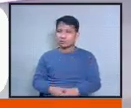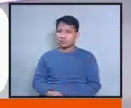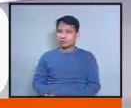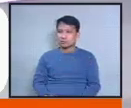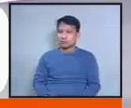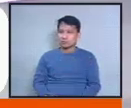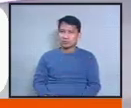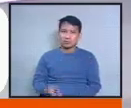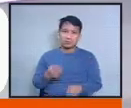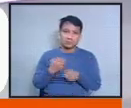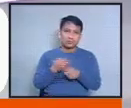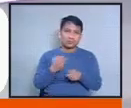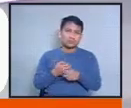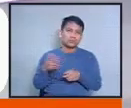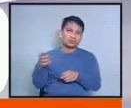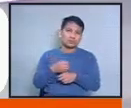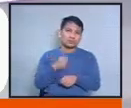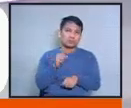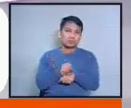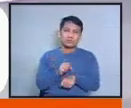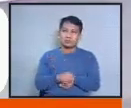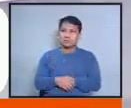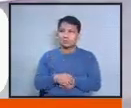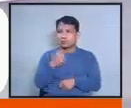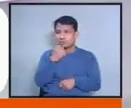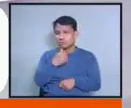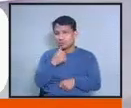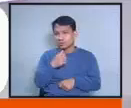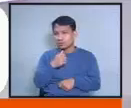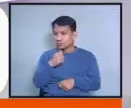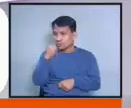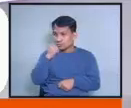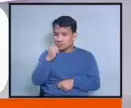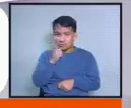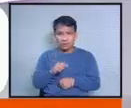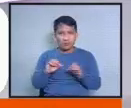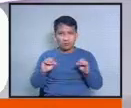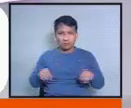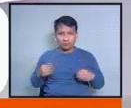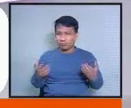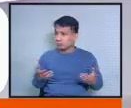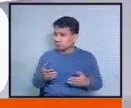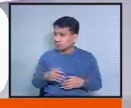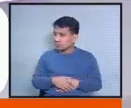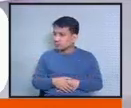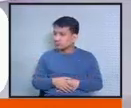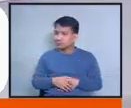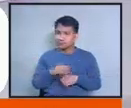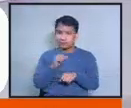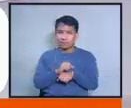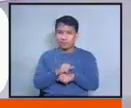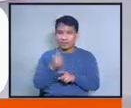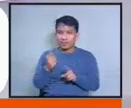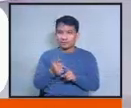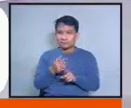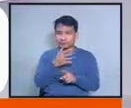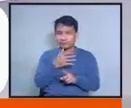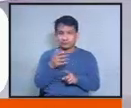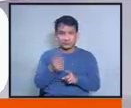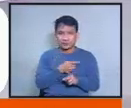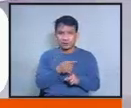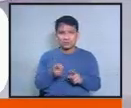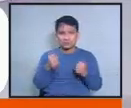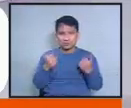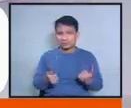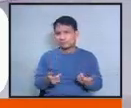Kailangan ko po, sir, ng trabaho eh. Yan ang palaging sinasabi ng mga naaping empleyado. Walang maapi kung walang nagpapaapi. Sorry, sir, ha? Ah, ma'am, ganun